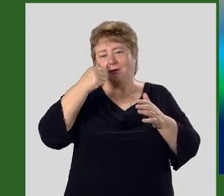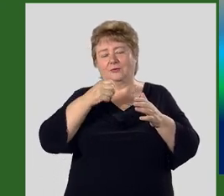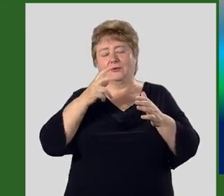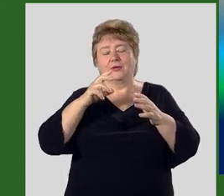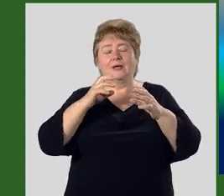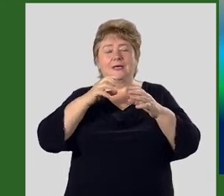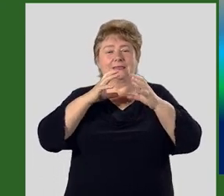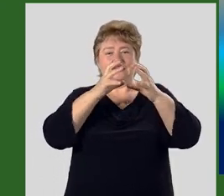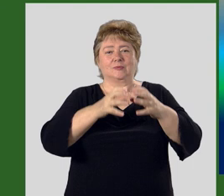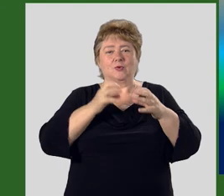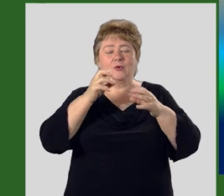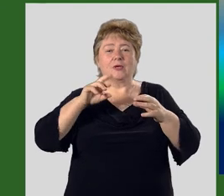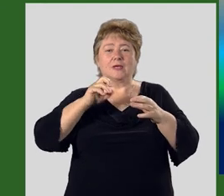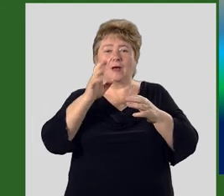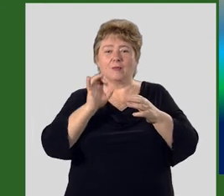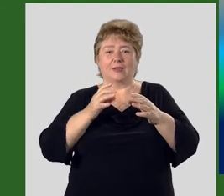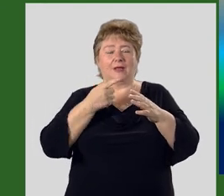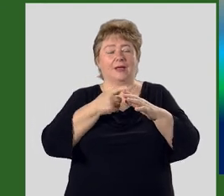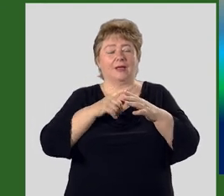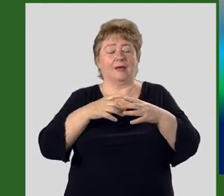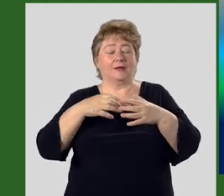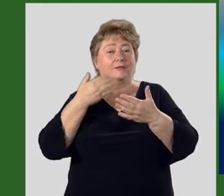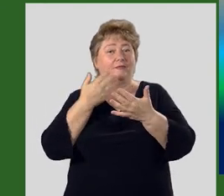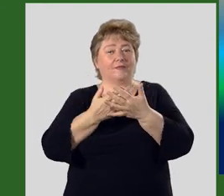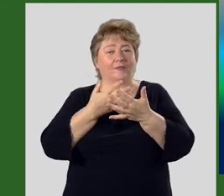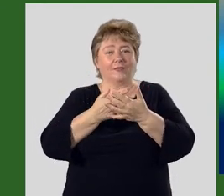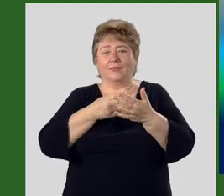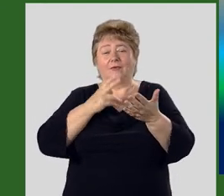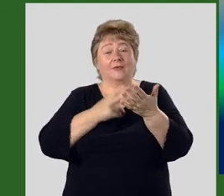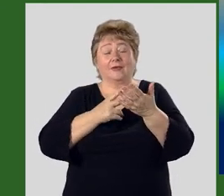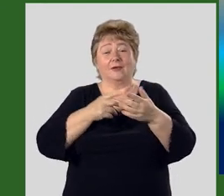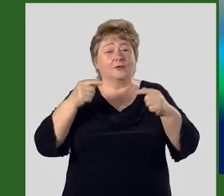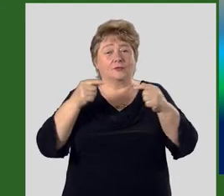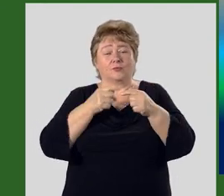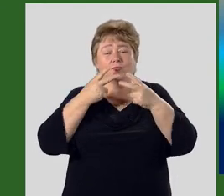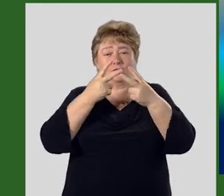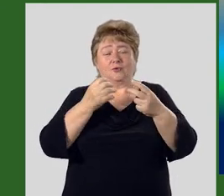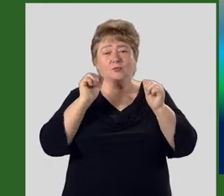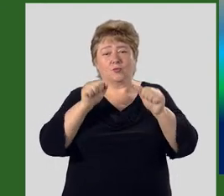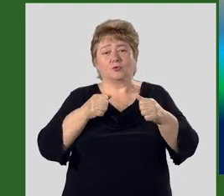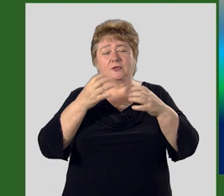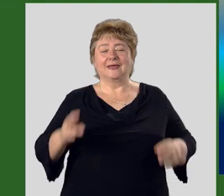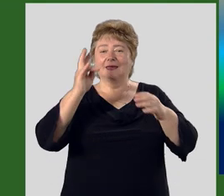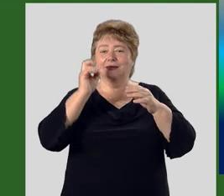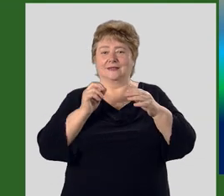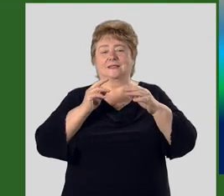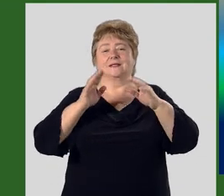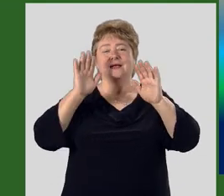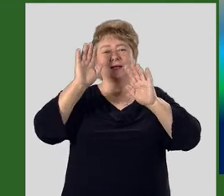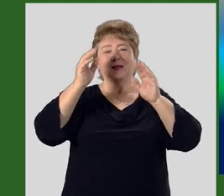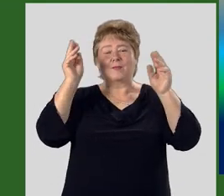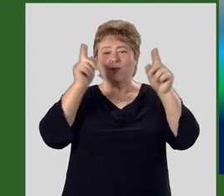Земное яблоко – это настоящая достопримечательность, которую можно увидеть сегодня в Национальном